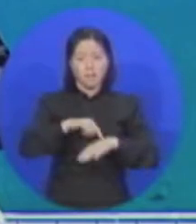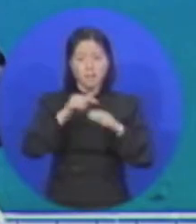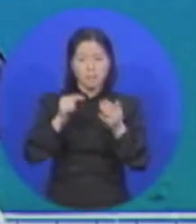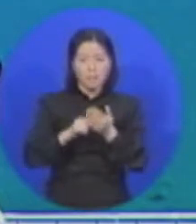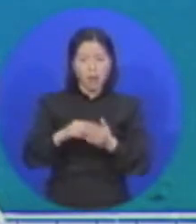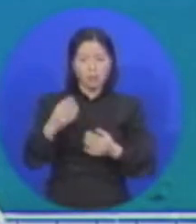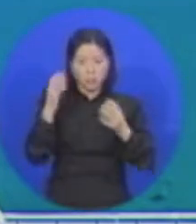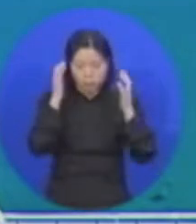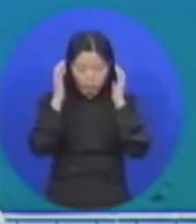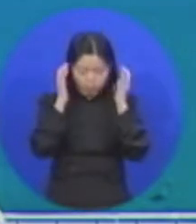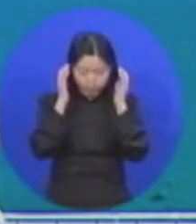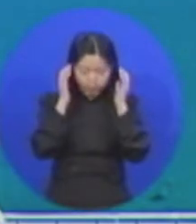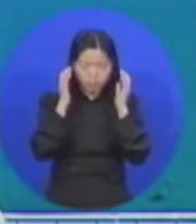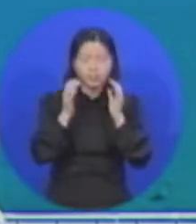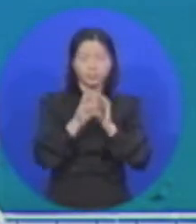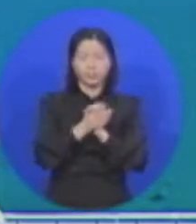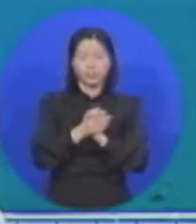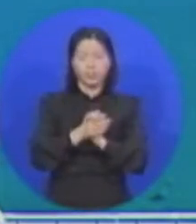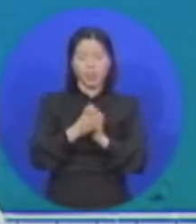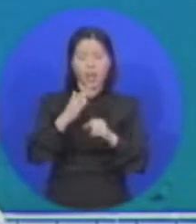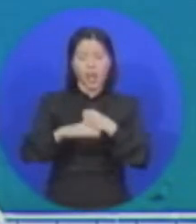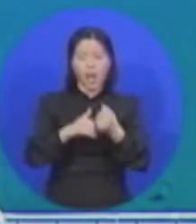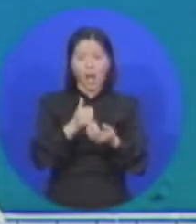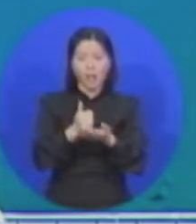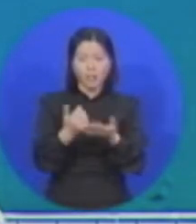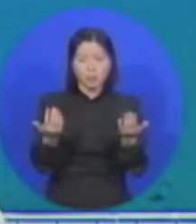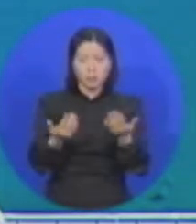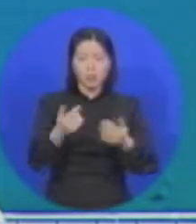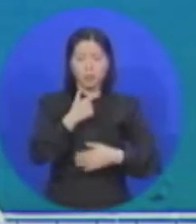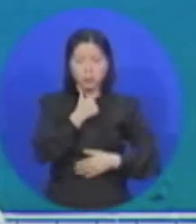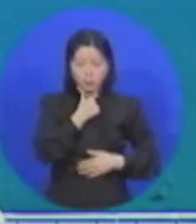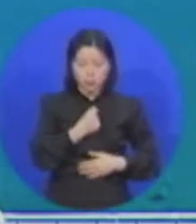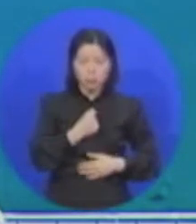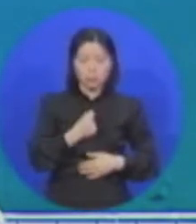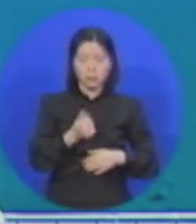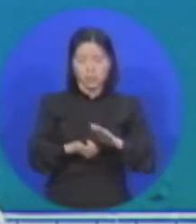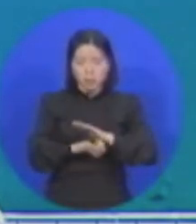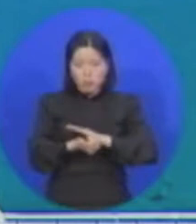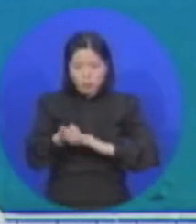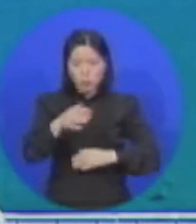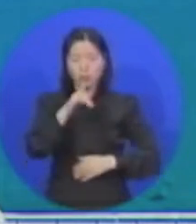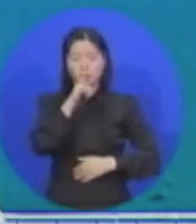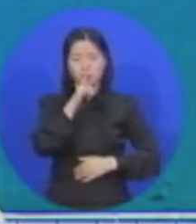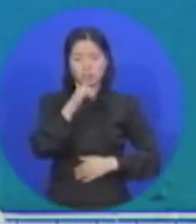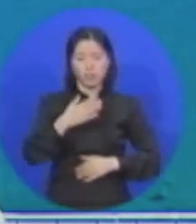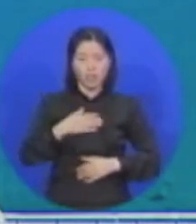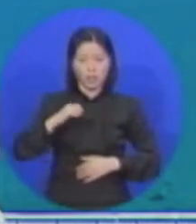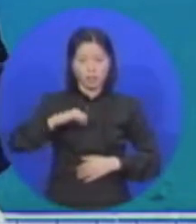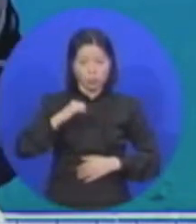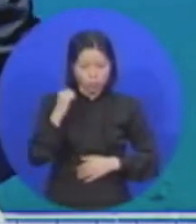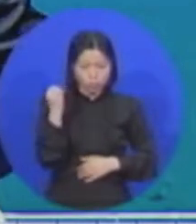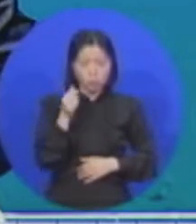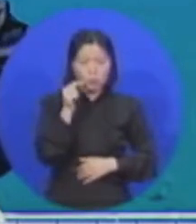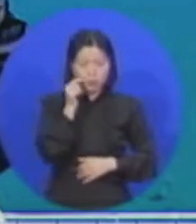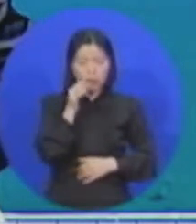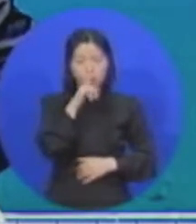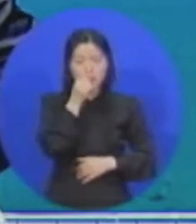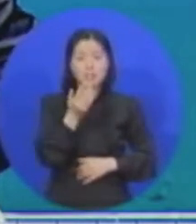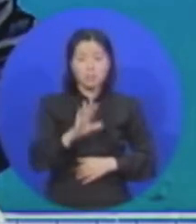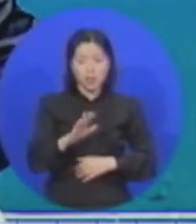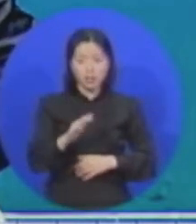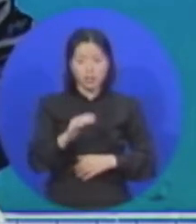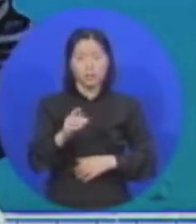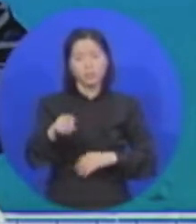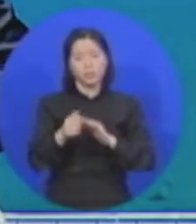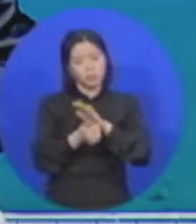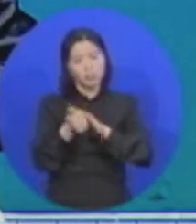마음속에 하나님의 일을 하고 싶은 소원 도 있어요 내가 순종을 지금 못하고 있어서 그렇지 그렇다면